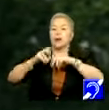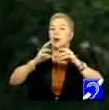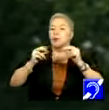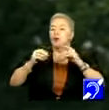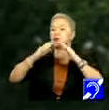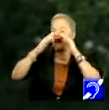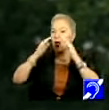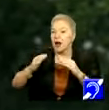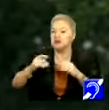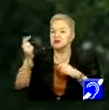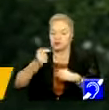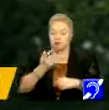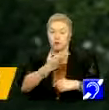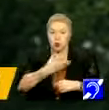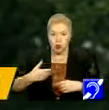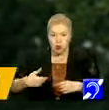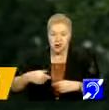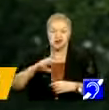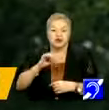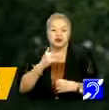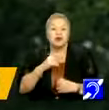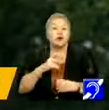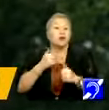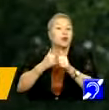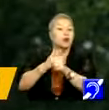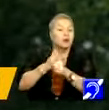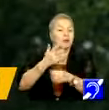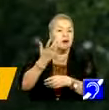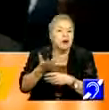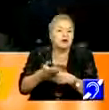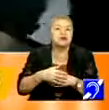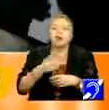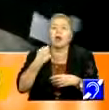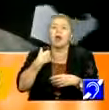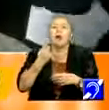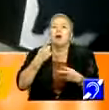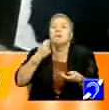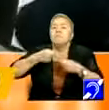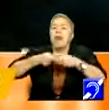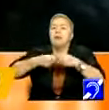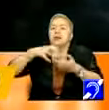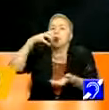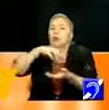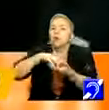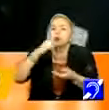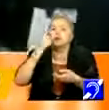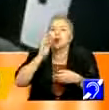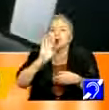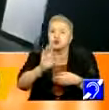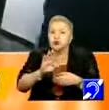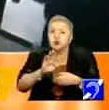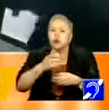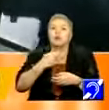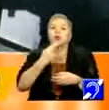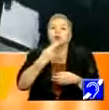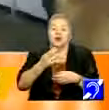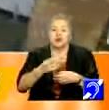din capitală și ar fi vizat, după cum spun surse judiciare, membrii unui clan bine cunoscut oamenilor legii. Vorbim